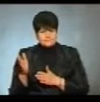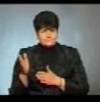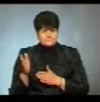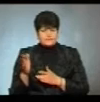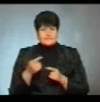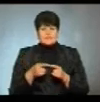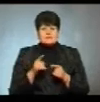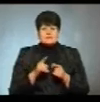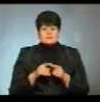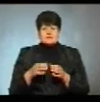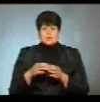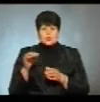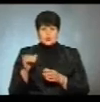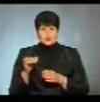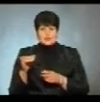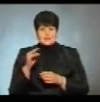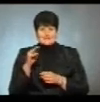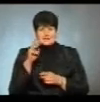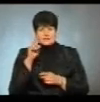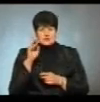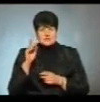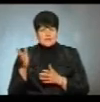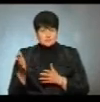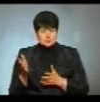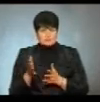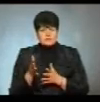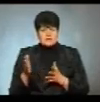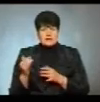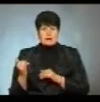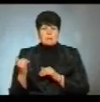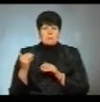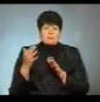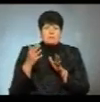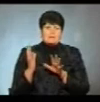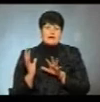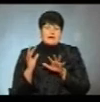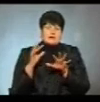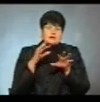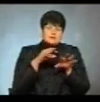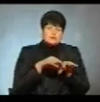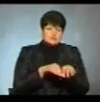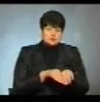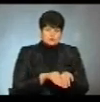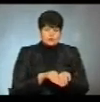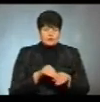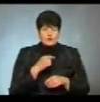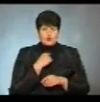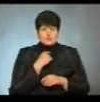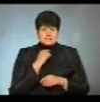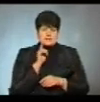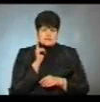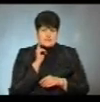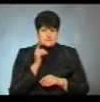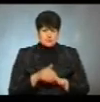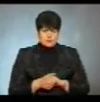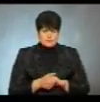це електорат Юлії Тимошенко переважно, який перелився в голоси за